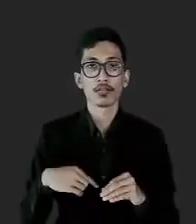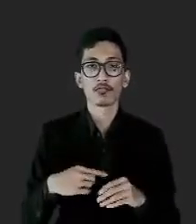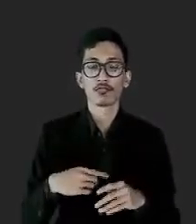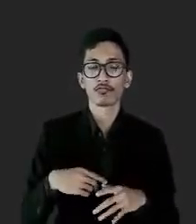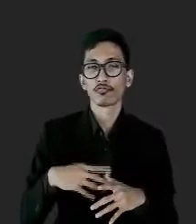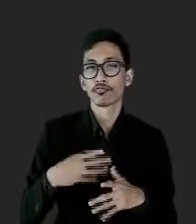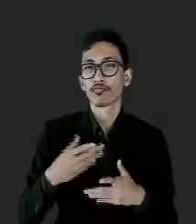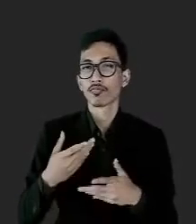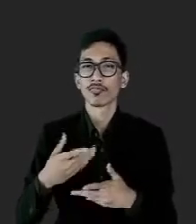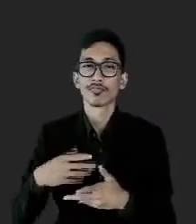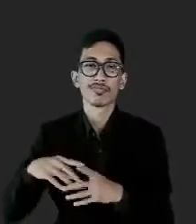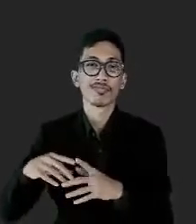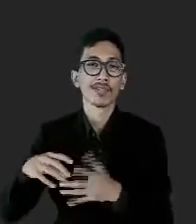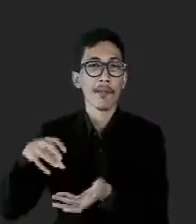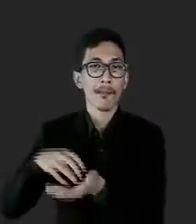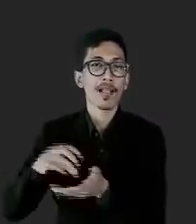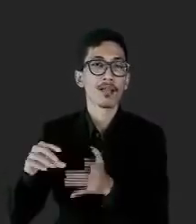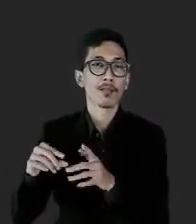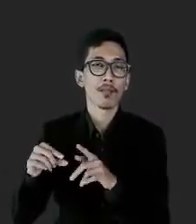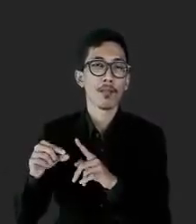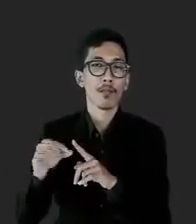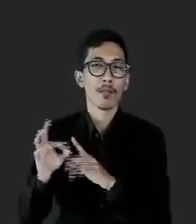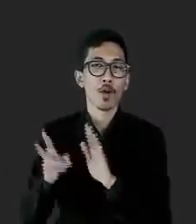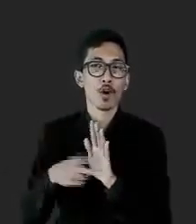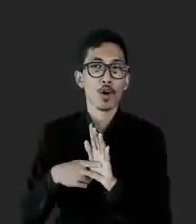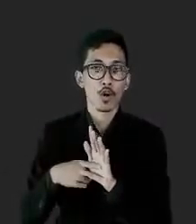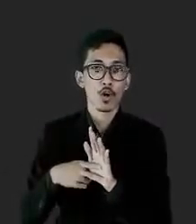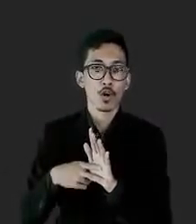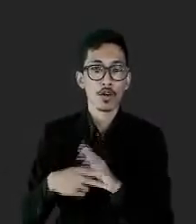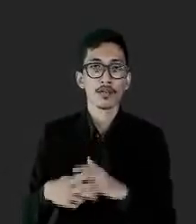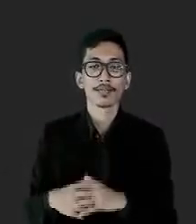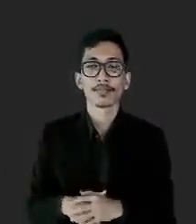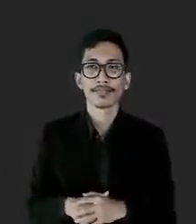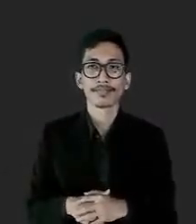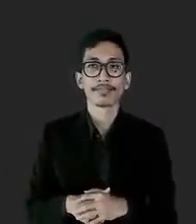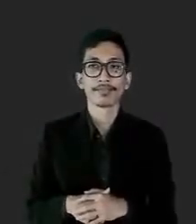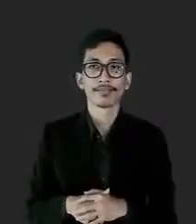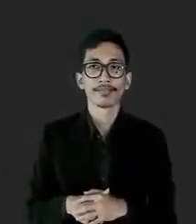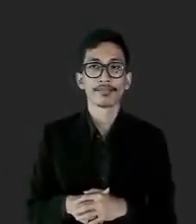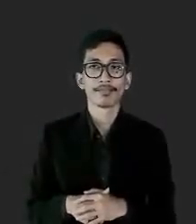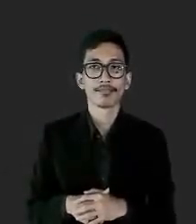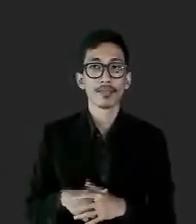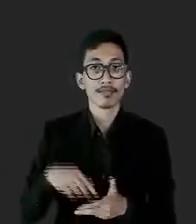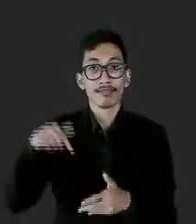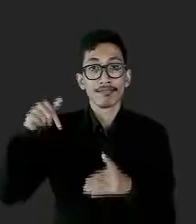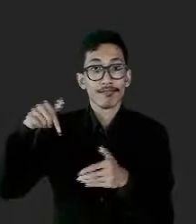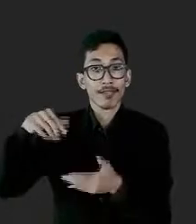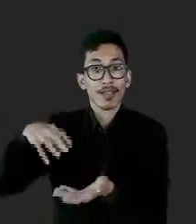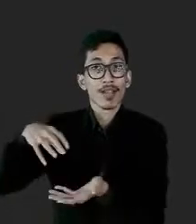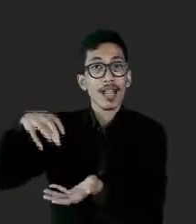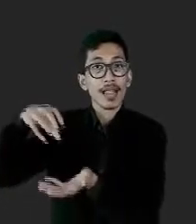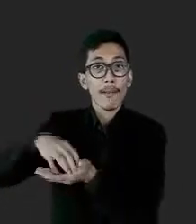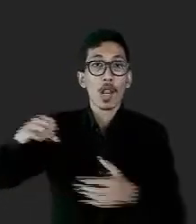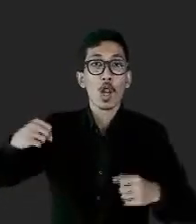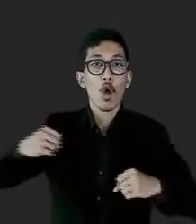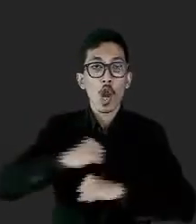sekarang ini. Saat ini saya berada saat ini saya berada di venue cabang olahraga